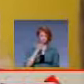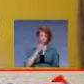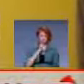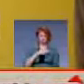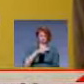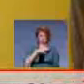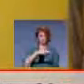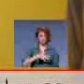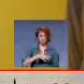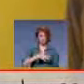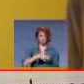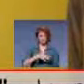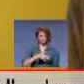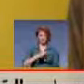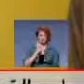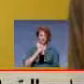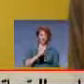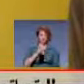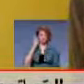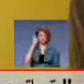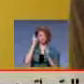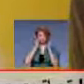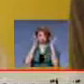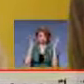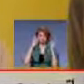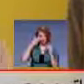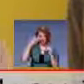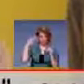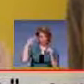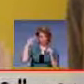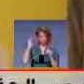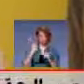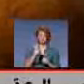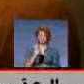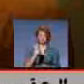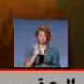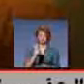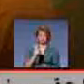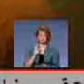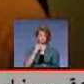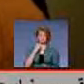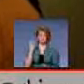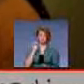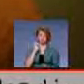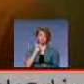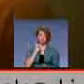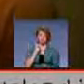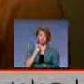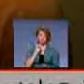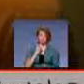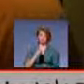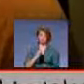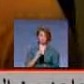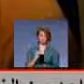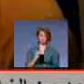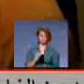بقى يعني انا بيجي لي الناس ولا بيقال لنا روحوا لغير المسلمين عشان يرموا ومش عارف ايه. ده حصل عياذا بالله. هتسمع الكلام ده